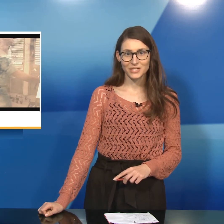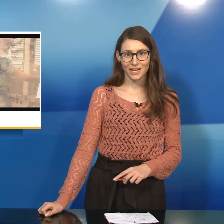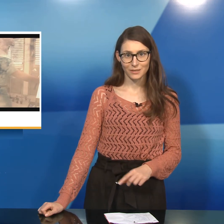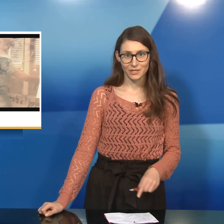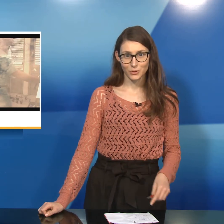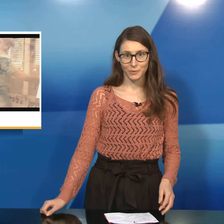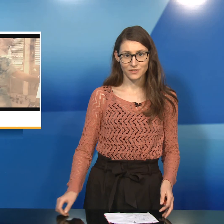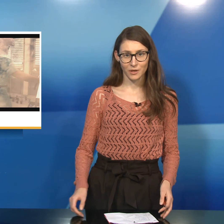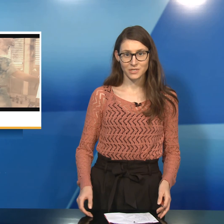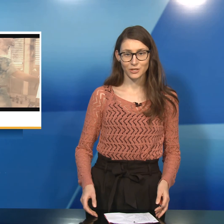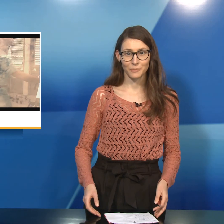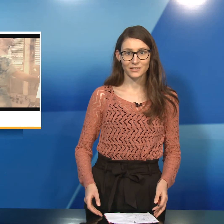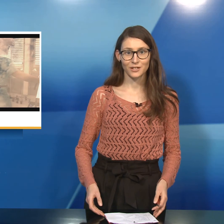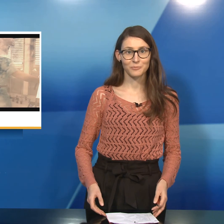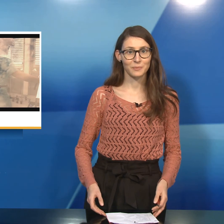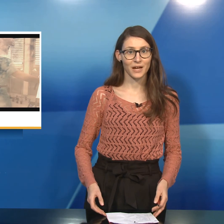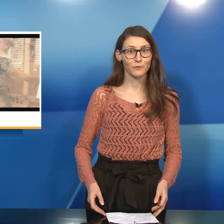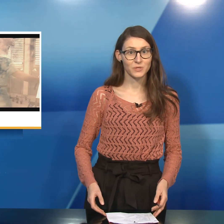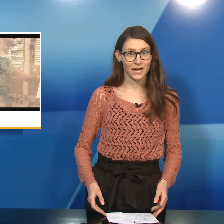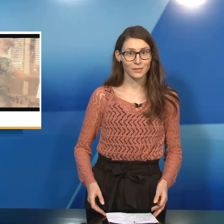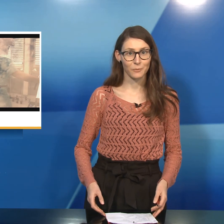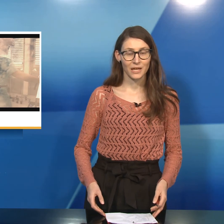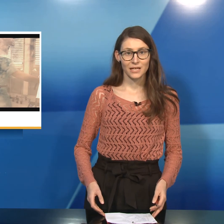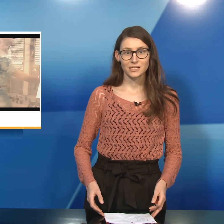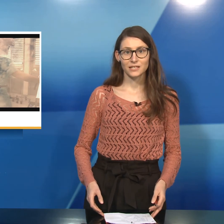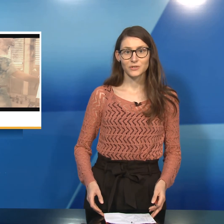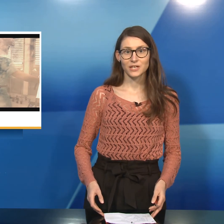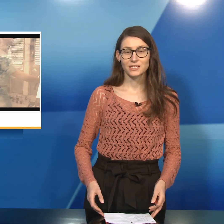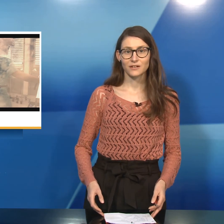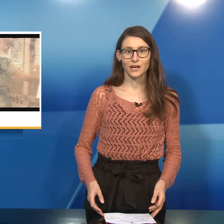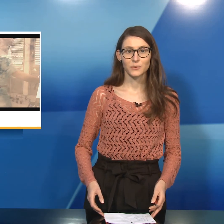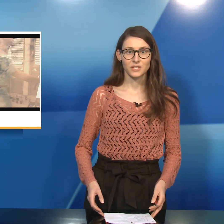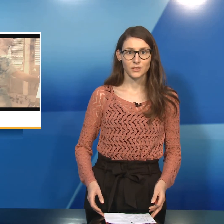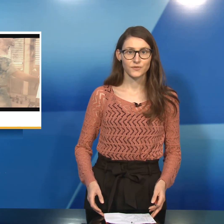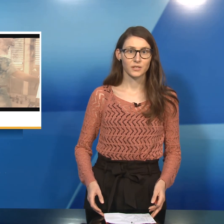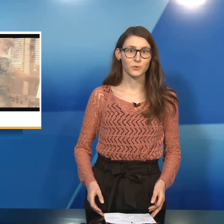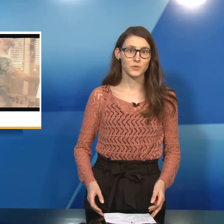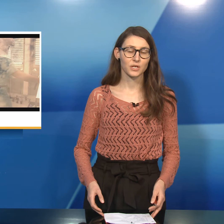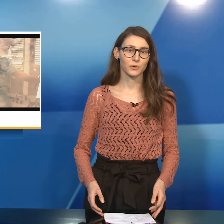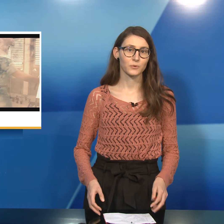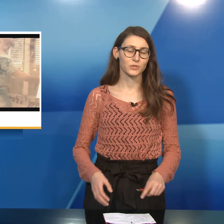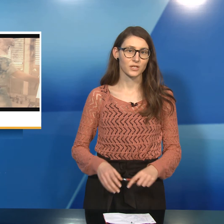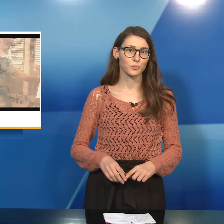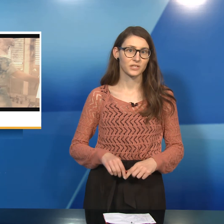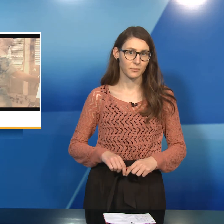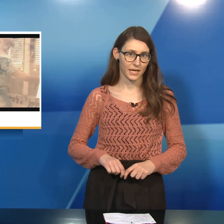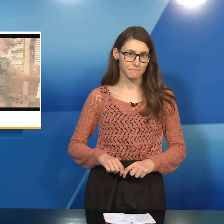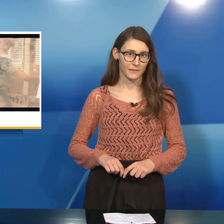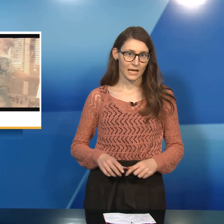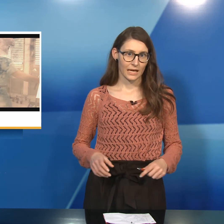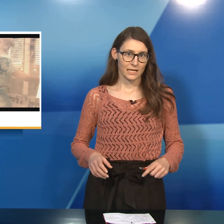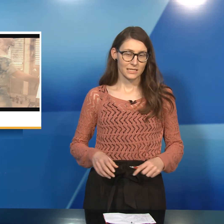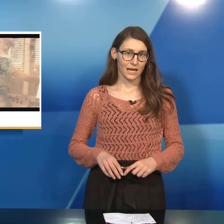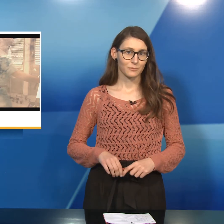božične skladbe skupaj s svojim sinom Patrikom pripravil skladbo, s katero se je zahvalil zdravstvenemu osebiju v času pandemije.